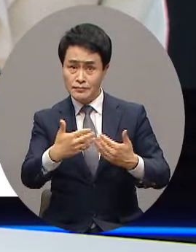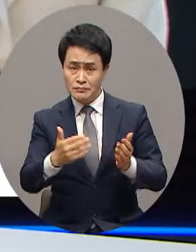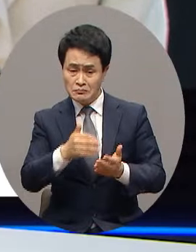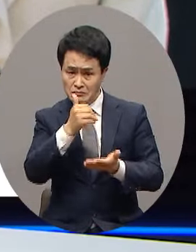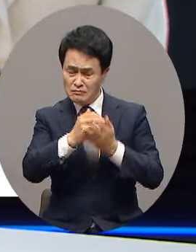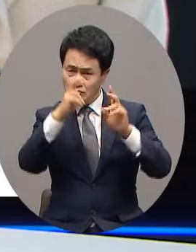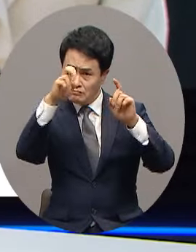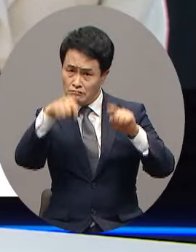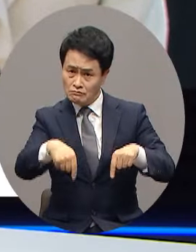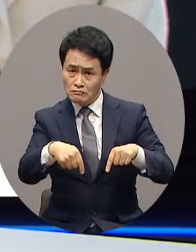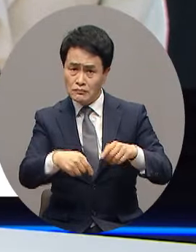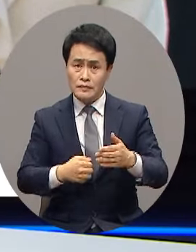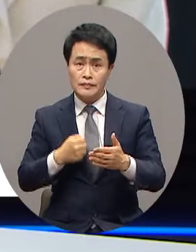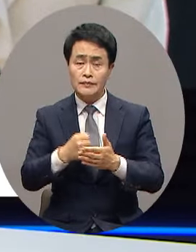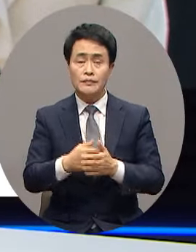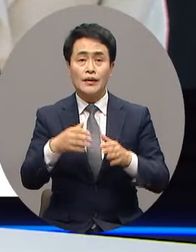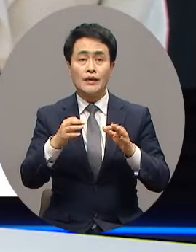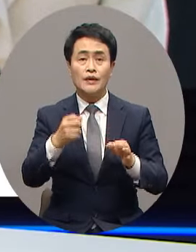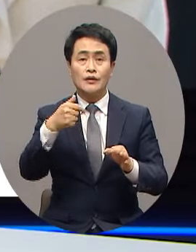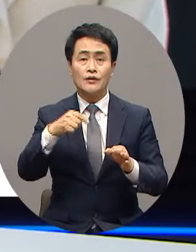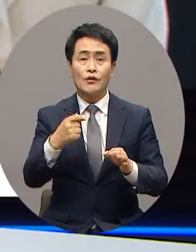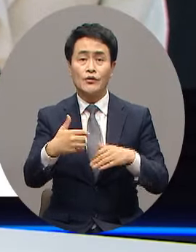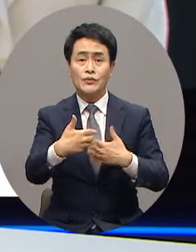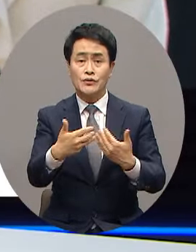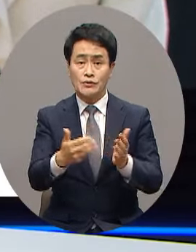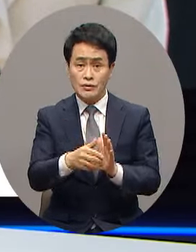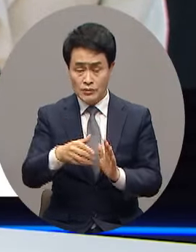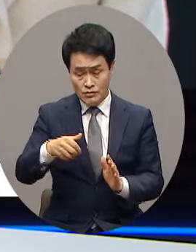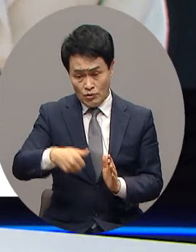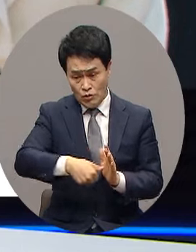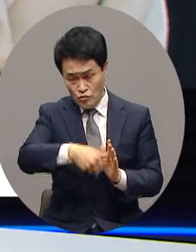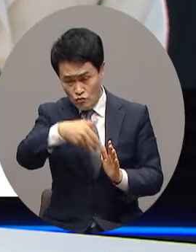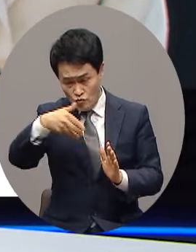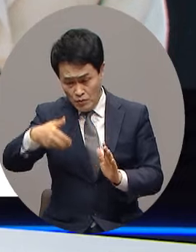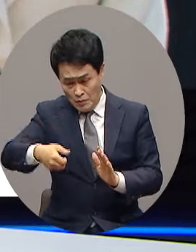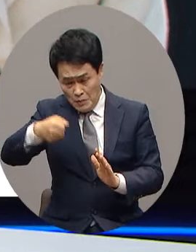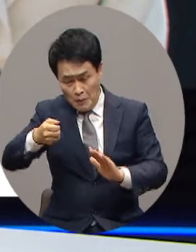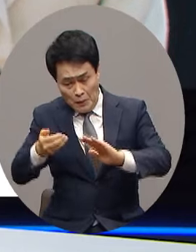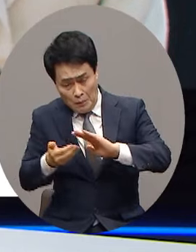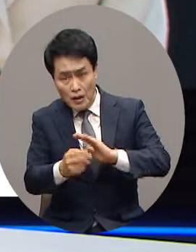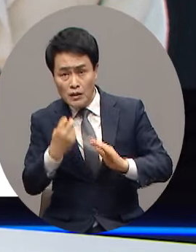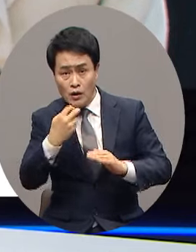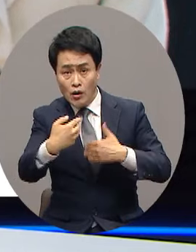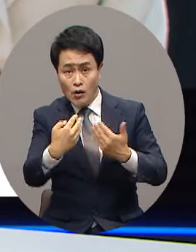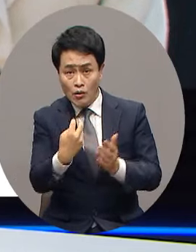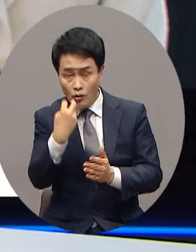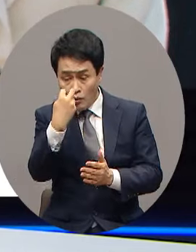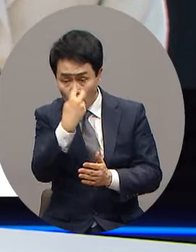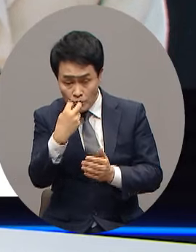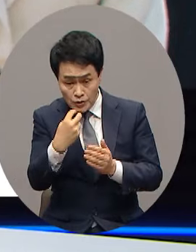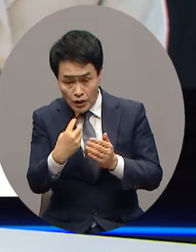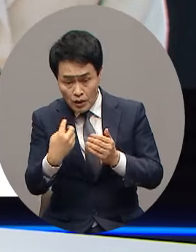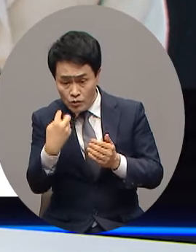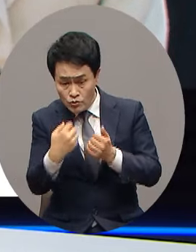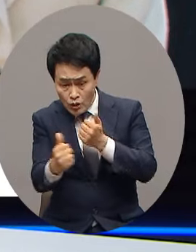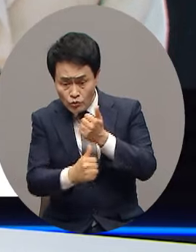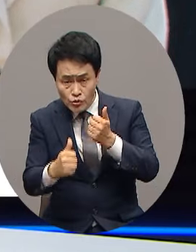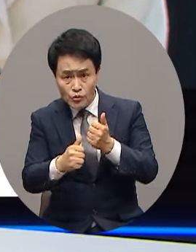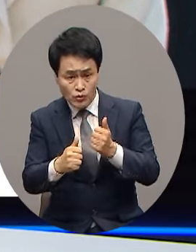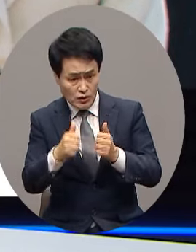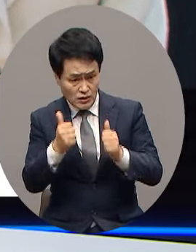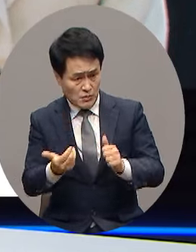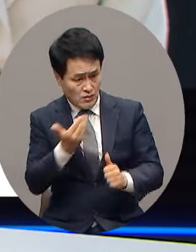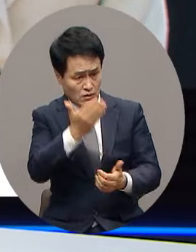수사팀이 무혐의로 결론 내렸던 김건희 여사의 명품백 수수 사건에 대해 검찰 수사심의위원회가 재판에 넘기지 말